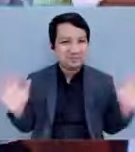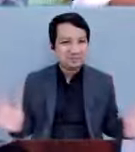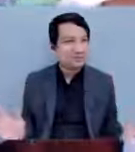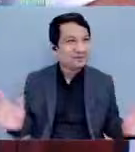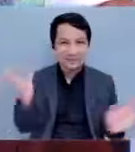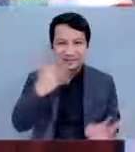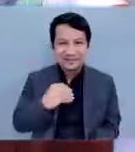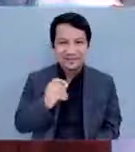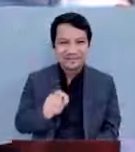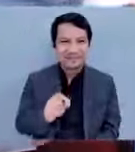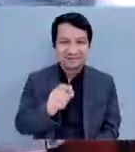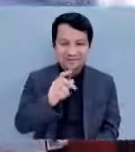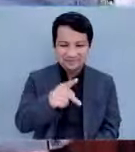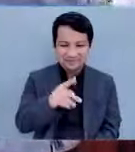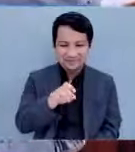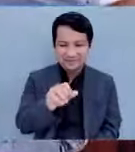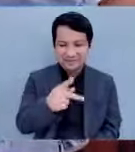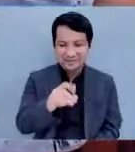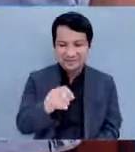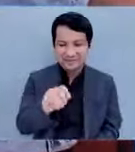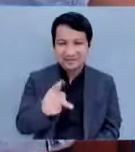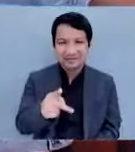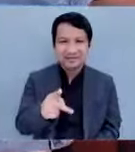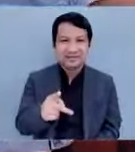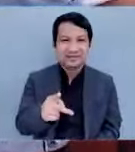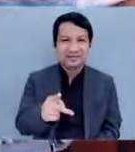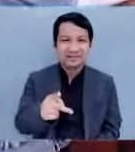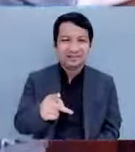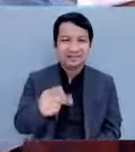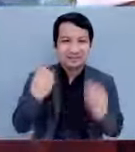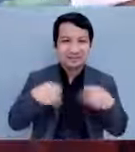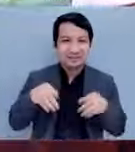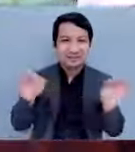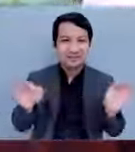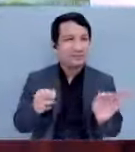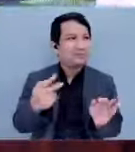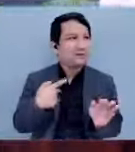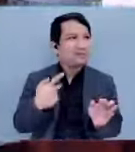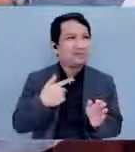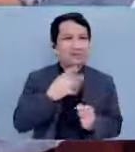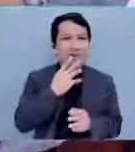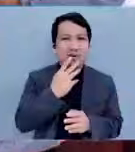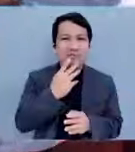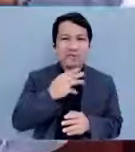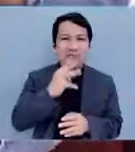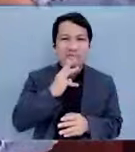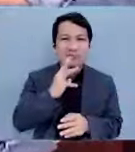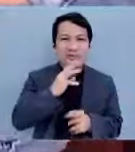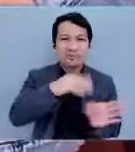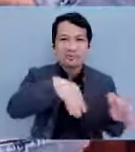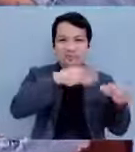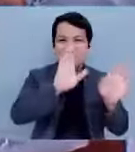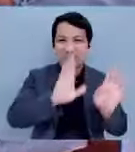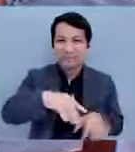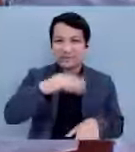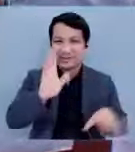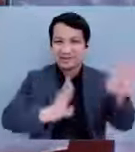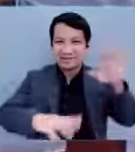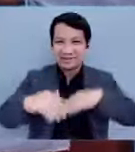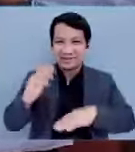nako. Ako gusto ko yung naging fairy siya. Tsaka yung parang may tubig. Yung mga awin. Nagustuhan natin. Yung nakakatakot si Mami Chiki. May